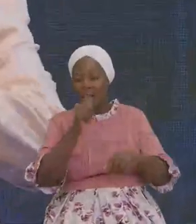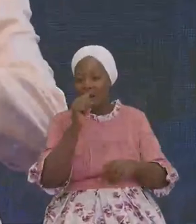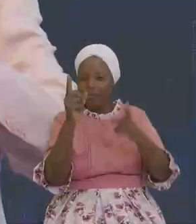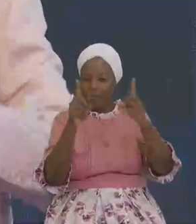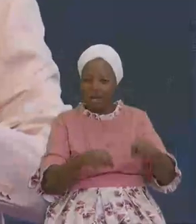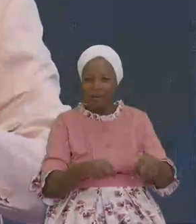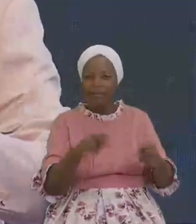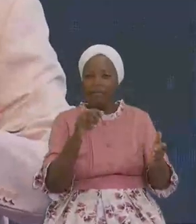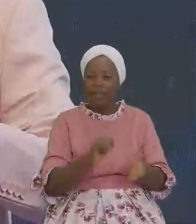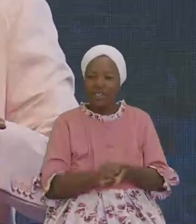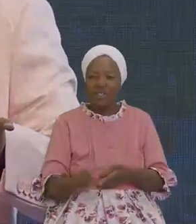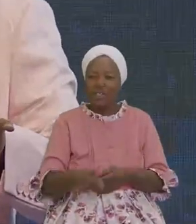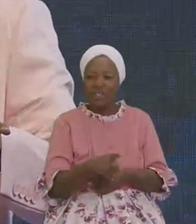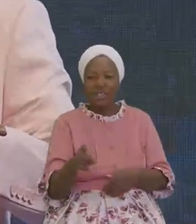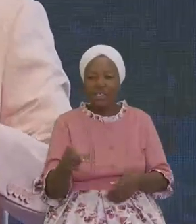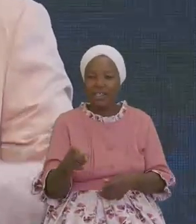Il dit, je suis venu